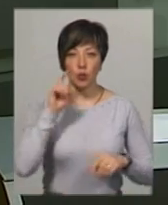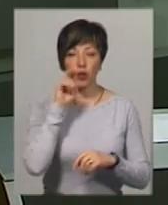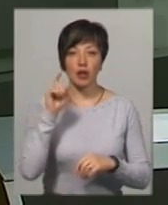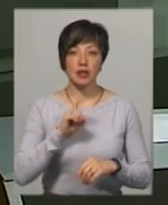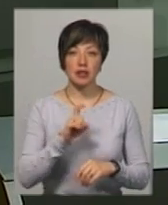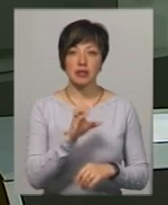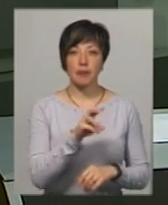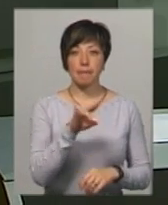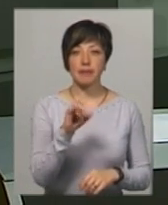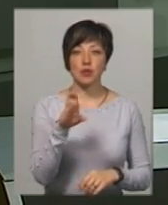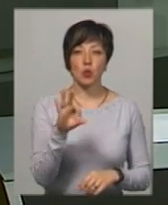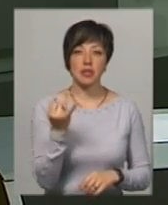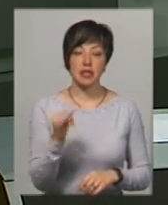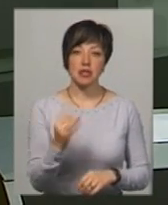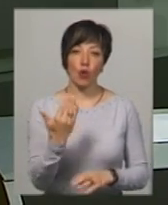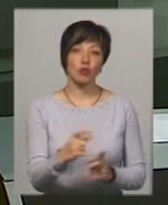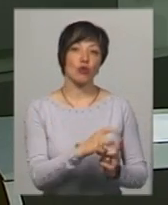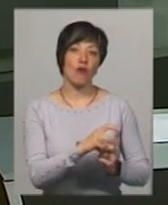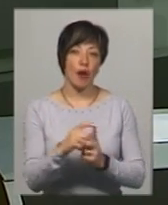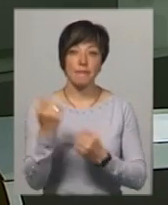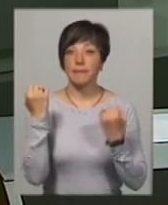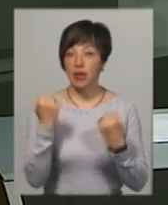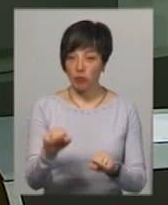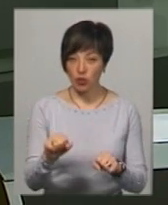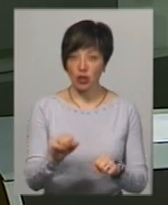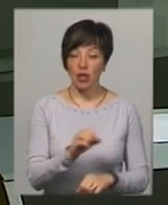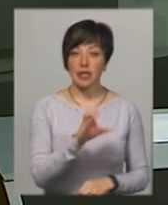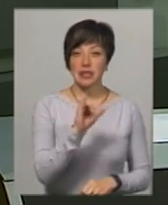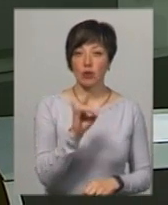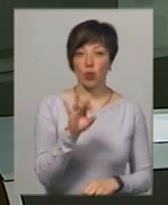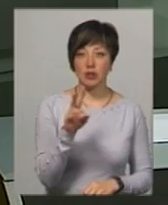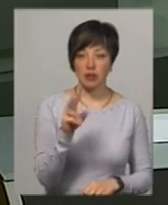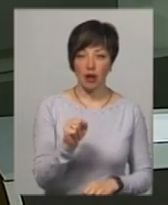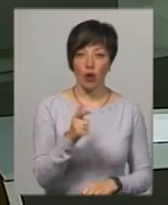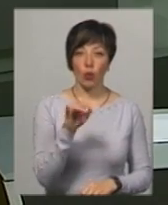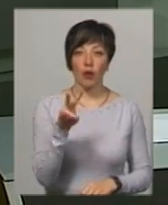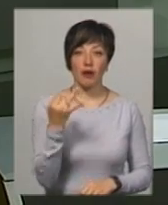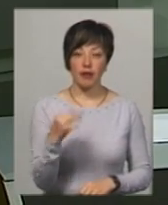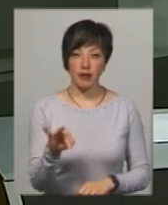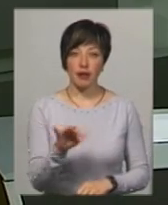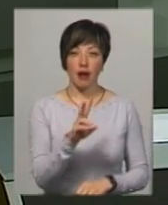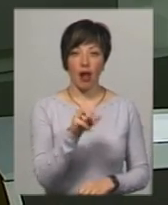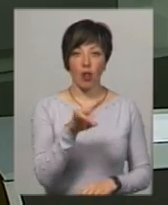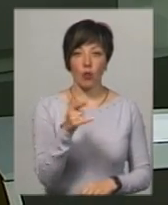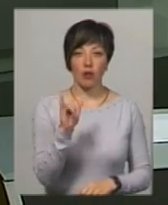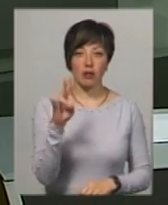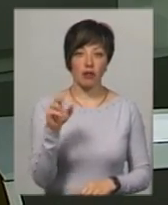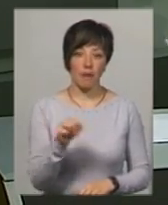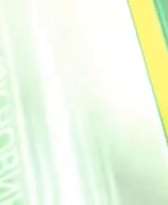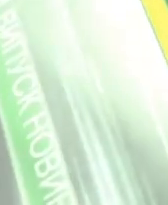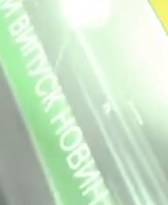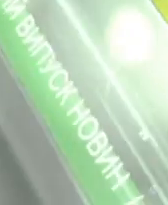ВТ Сергій Пісоцький. За його словами, переможцями стали Софія Сікорська, Давид Гулій, Анна Калугіна та Володимир